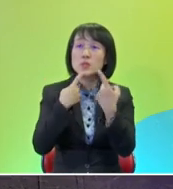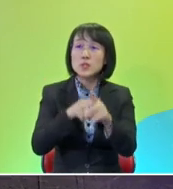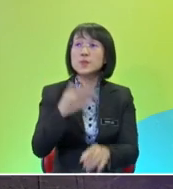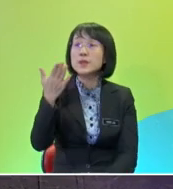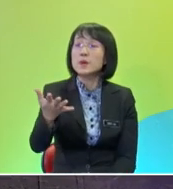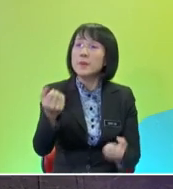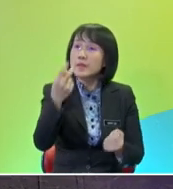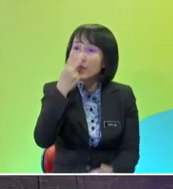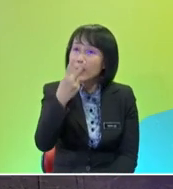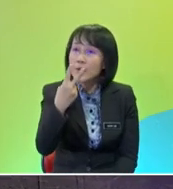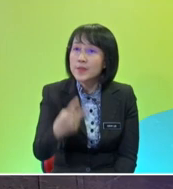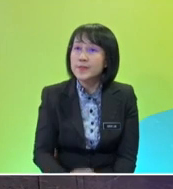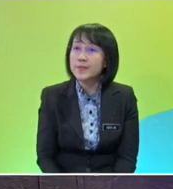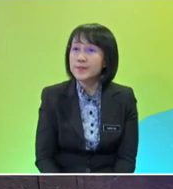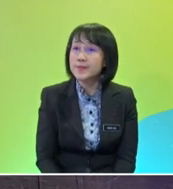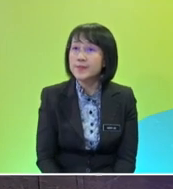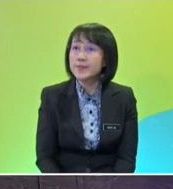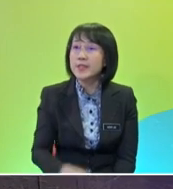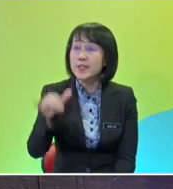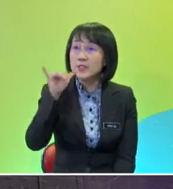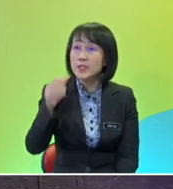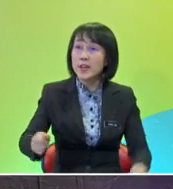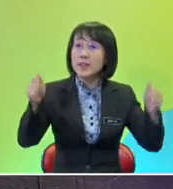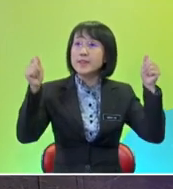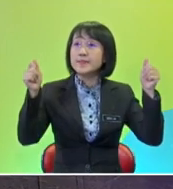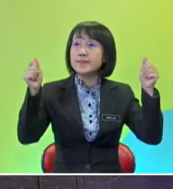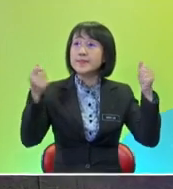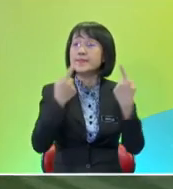saja. Yashwini, boleh tak angkat jawapan Yashwini?